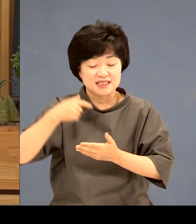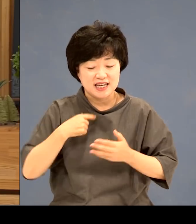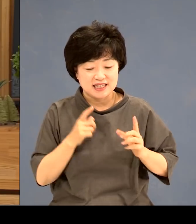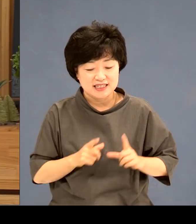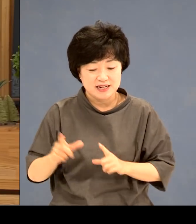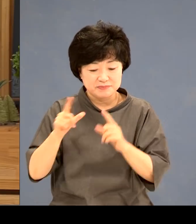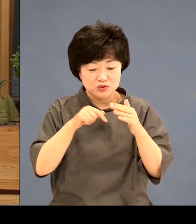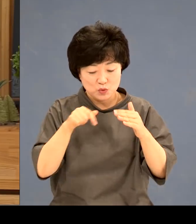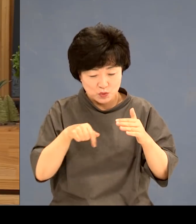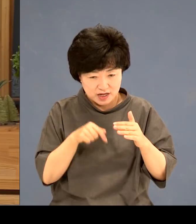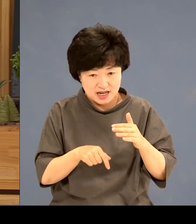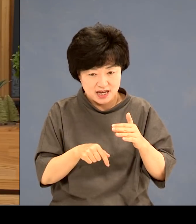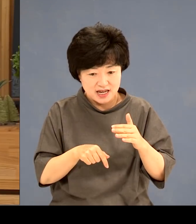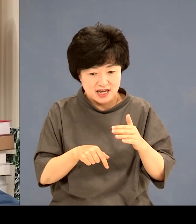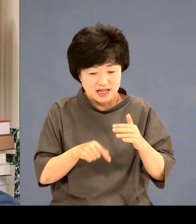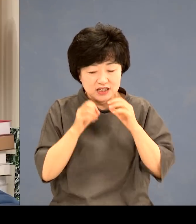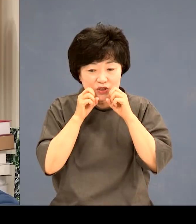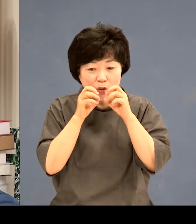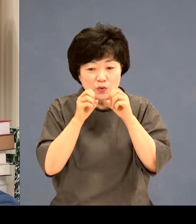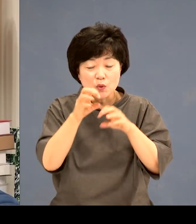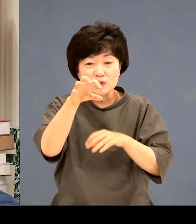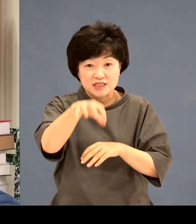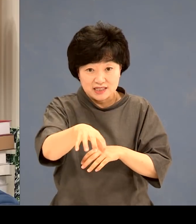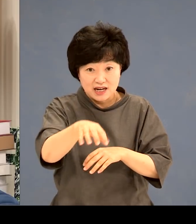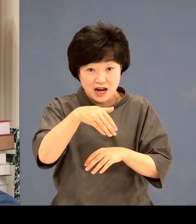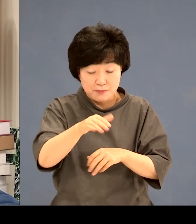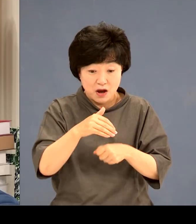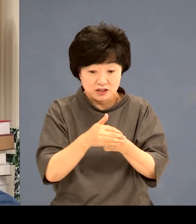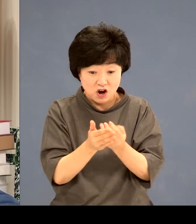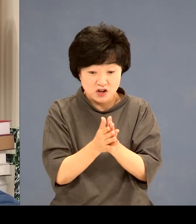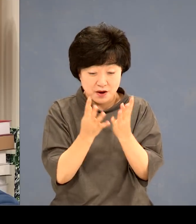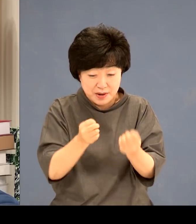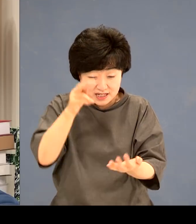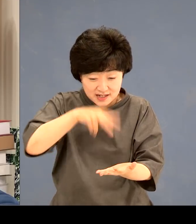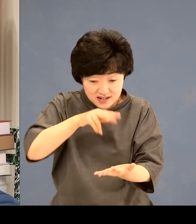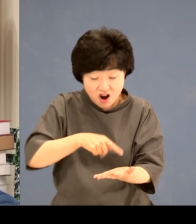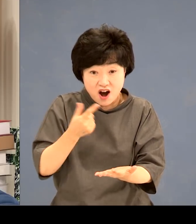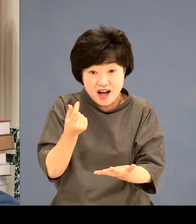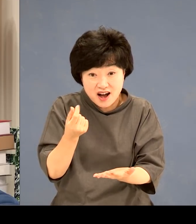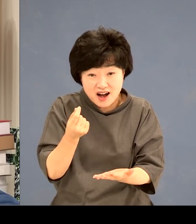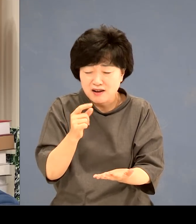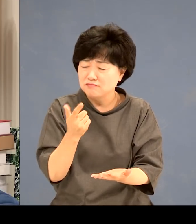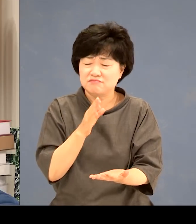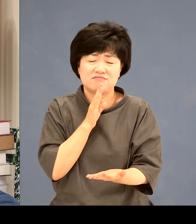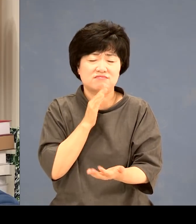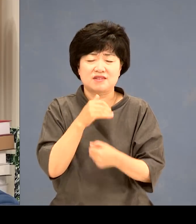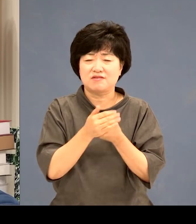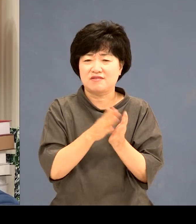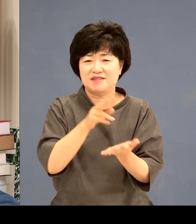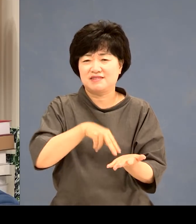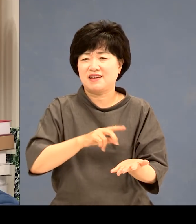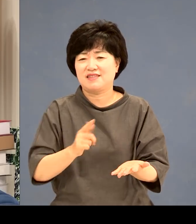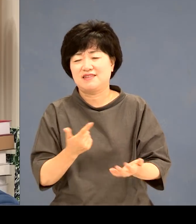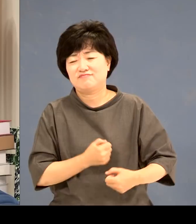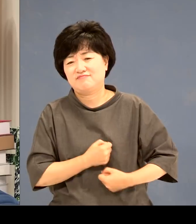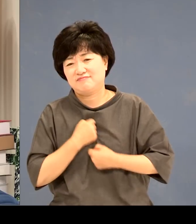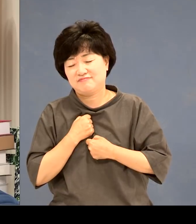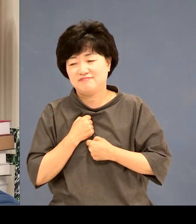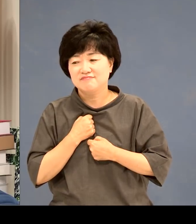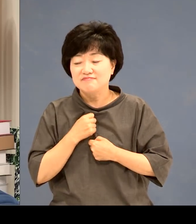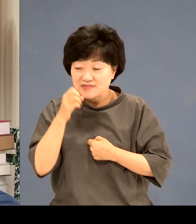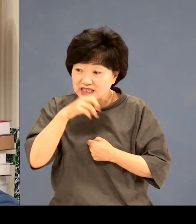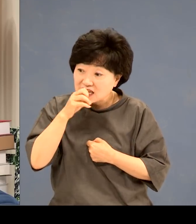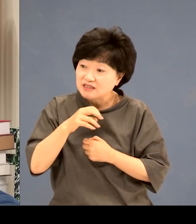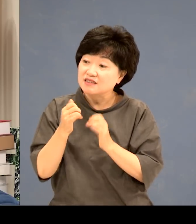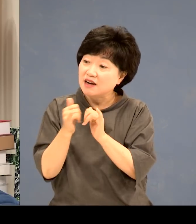어떻게 달라지셨어요? 사실은 이제 그 정말 어떤 충격적인 그 메시지를 딱 듣고 나서